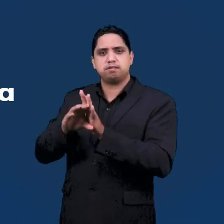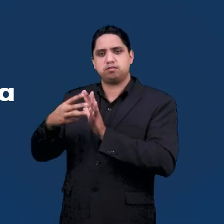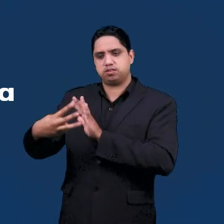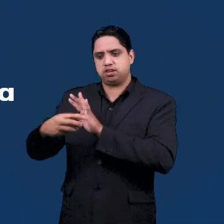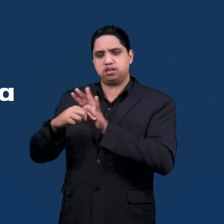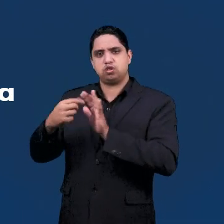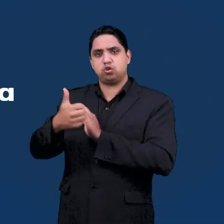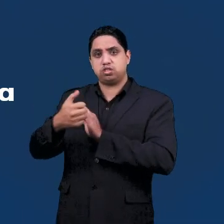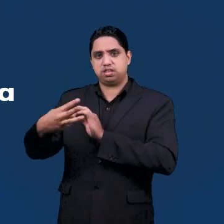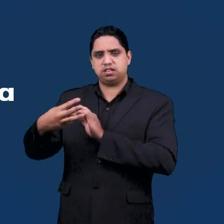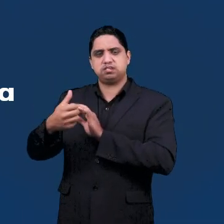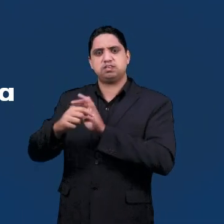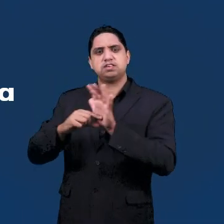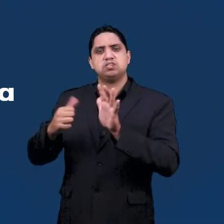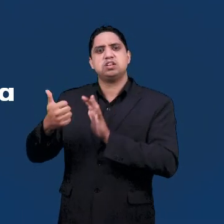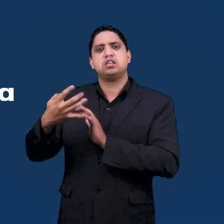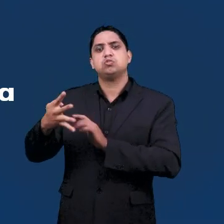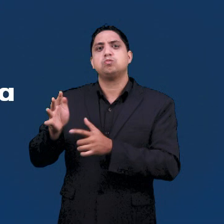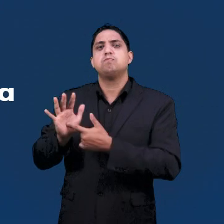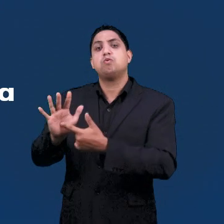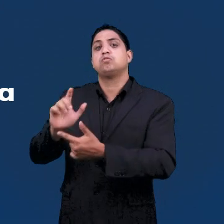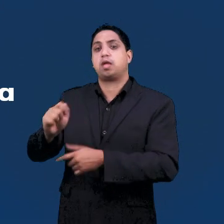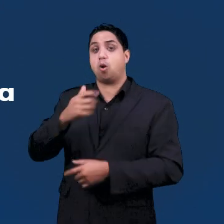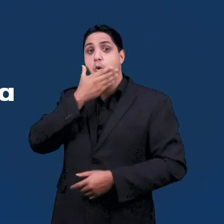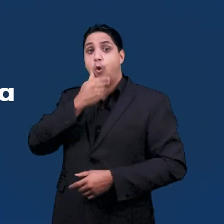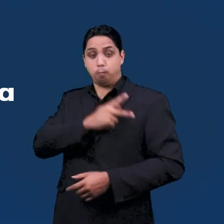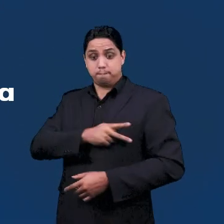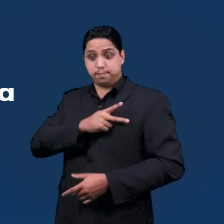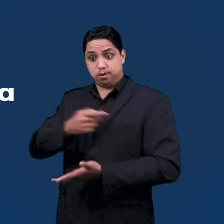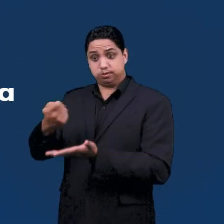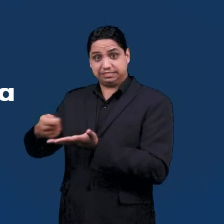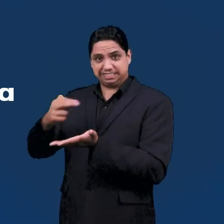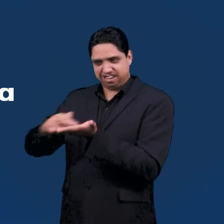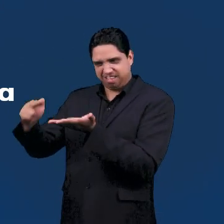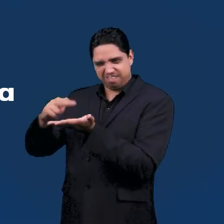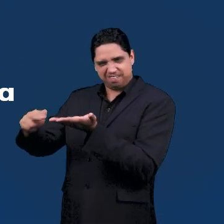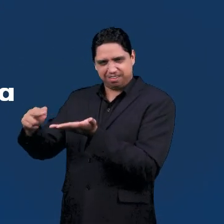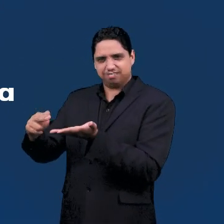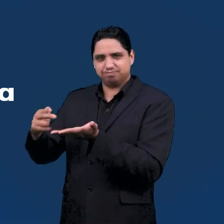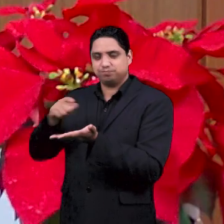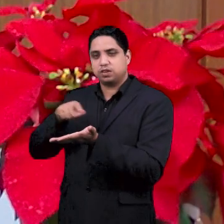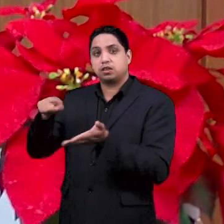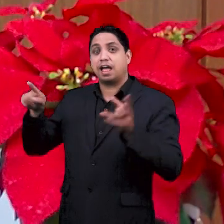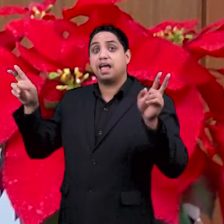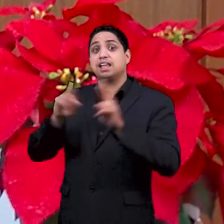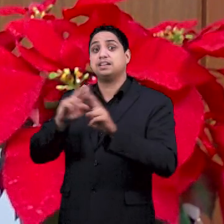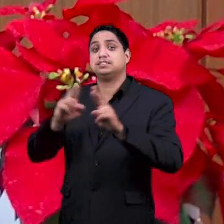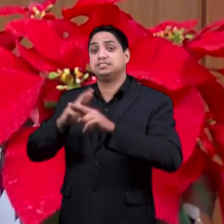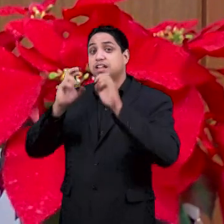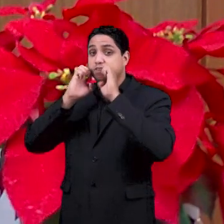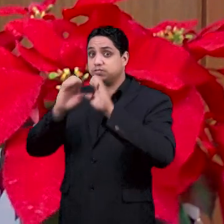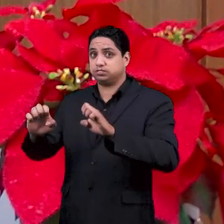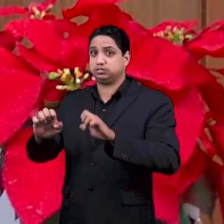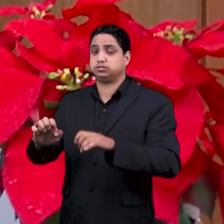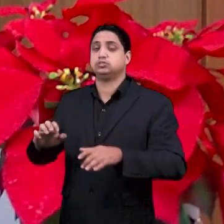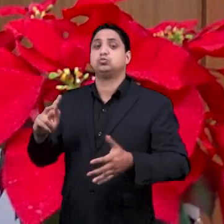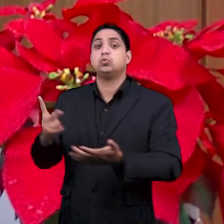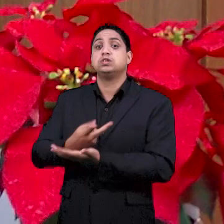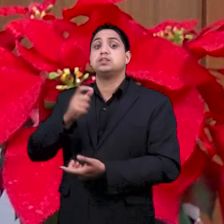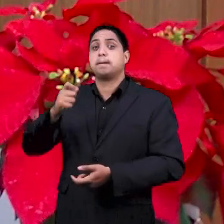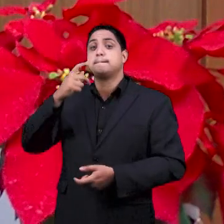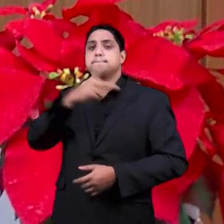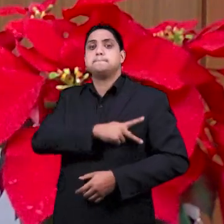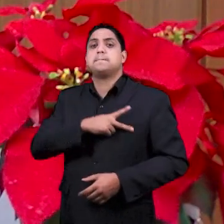13-14 написано, то, что Павел пишет о Евангелии, он